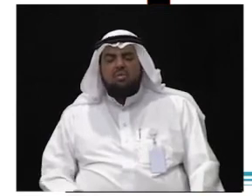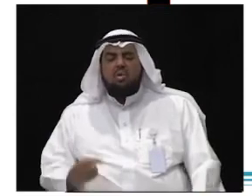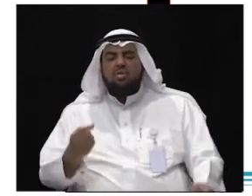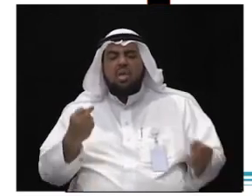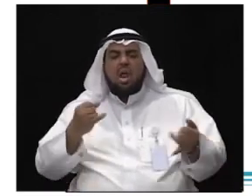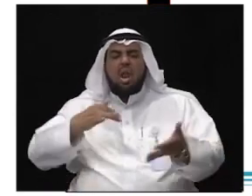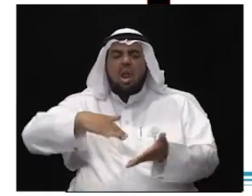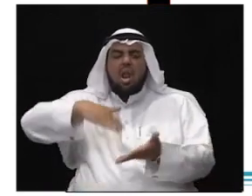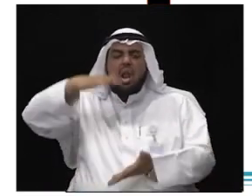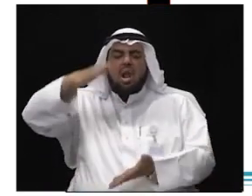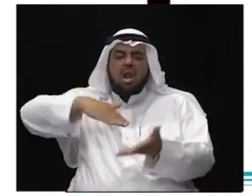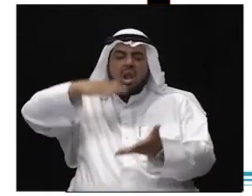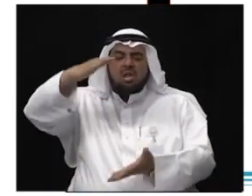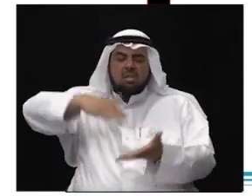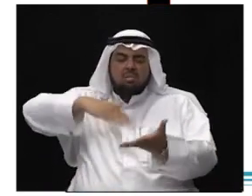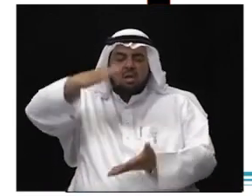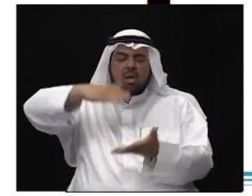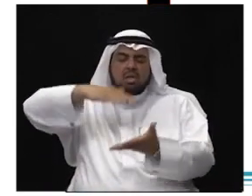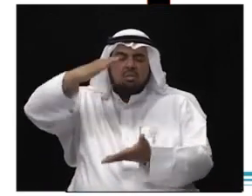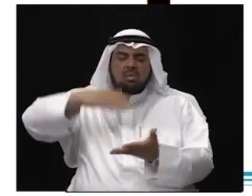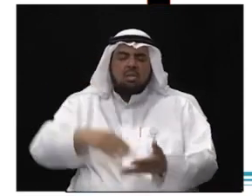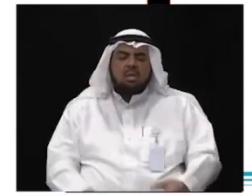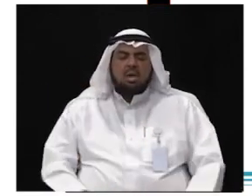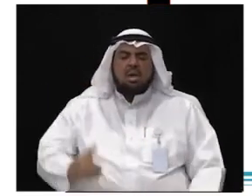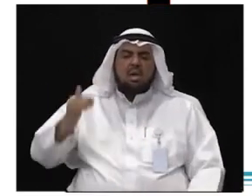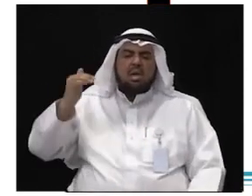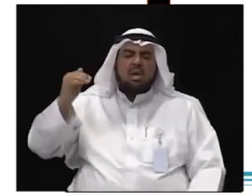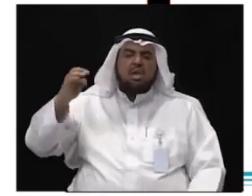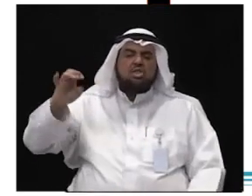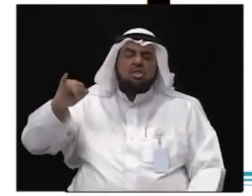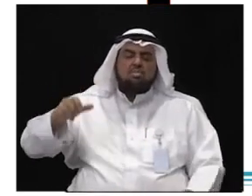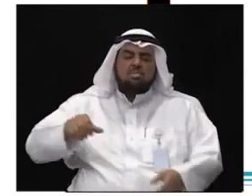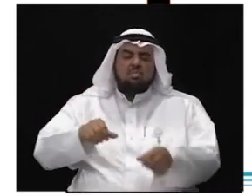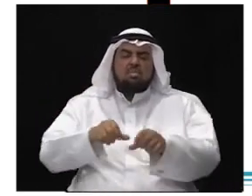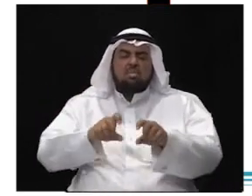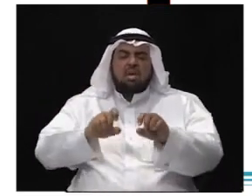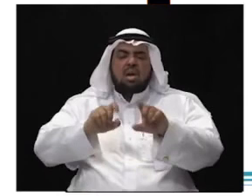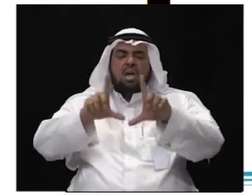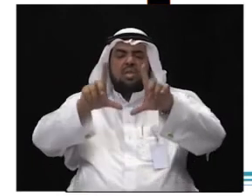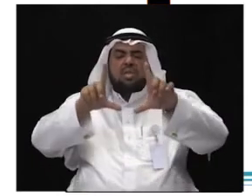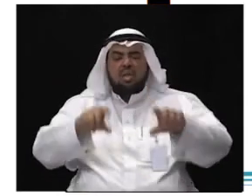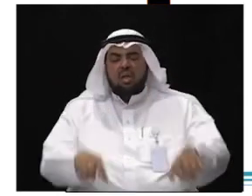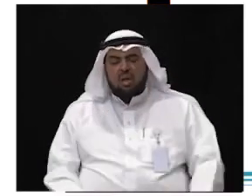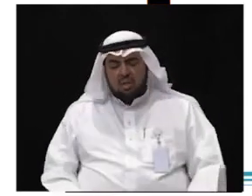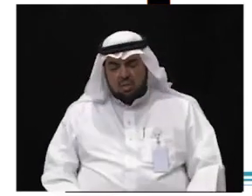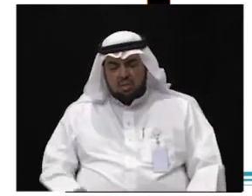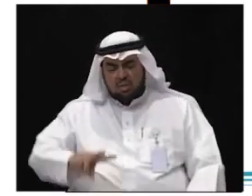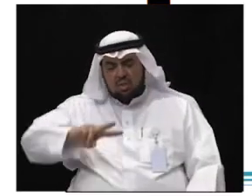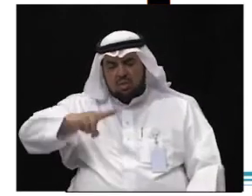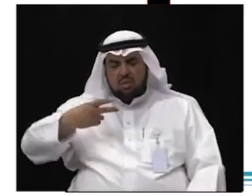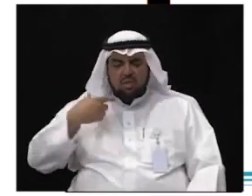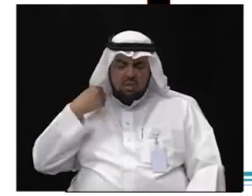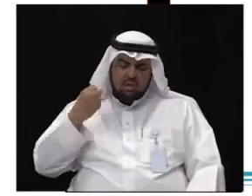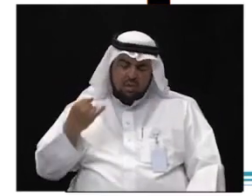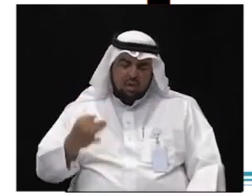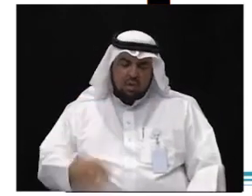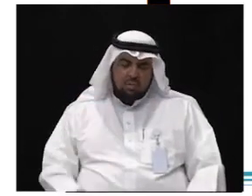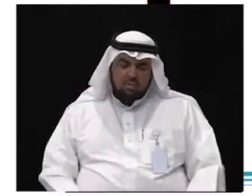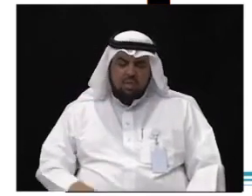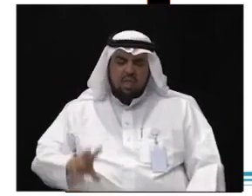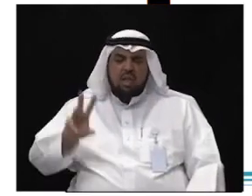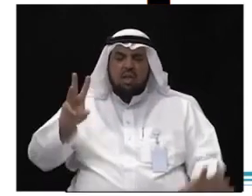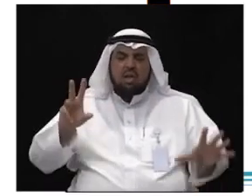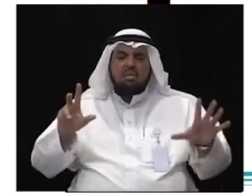رائعين، الفونت سايز أو الخط، حجم الخط هو ما نعدله عن طريق الرقم، أصبح